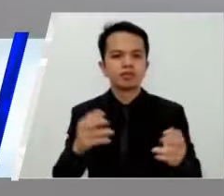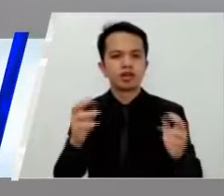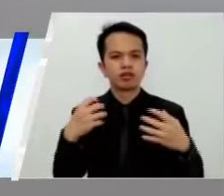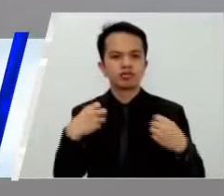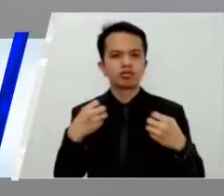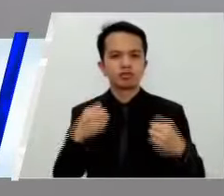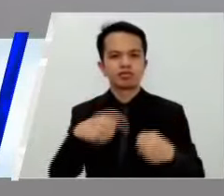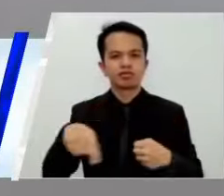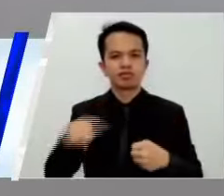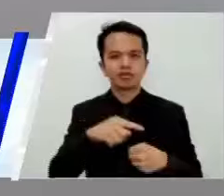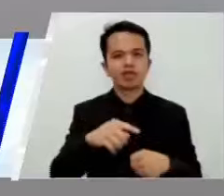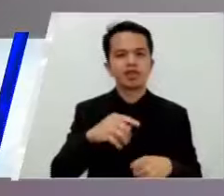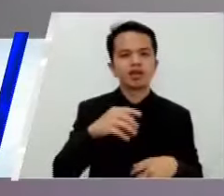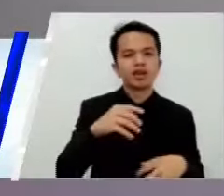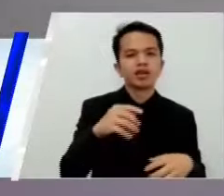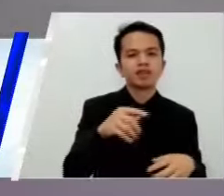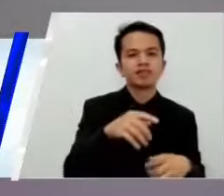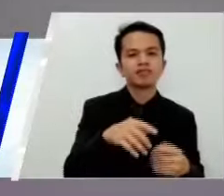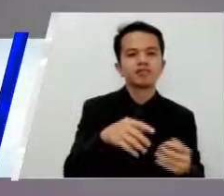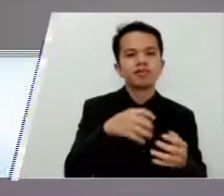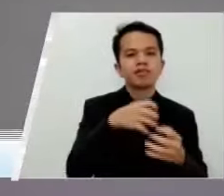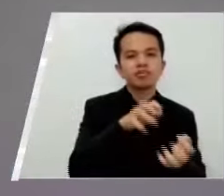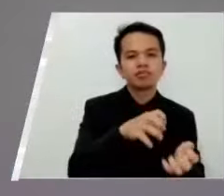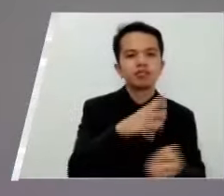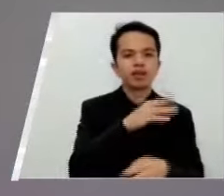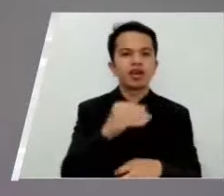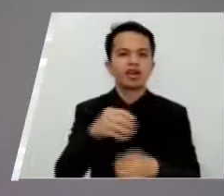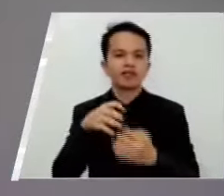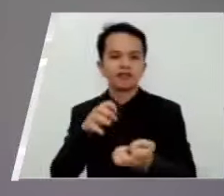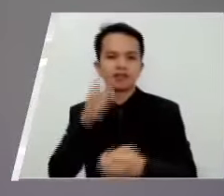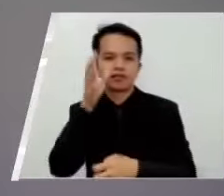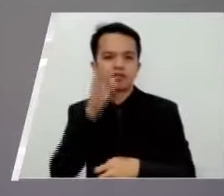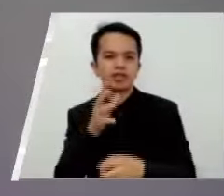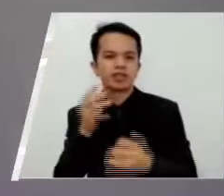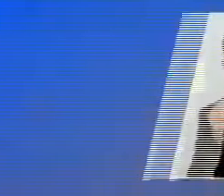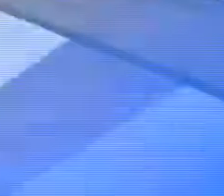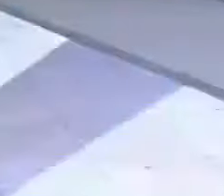may bonding time kasama pa ang mga alaga.